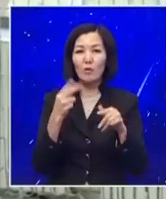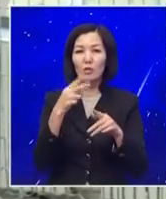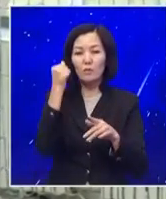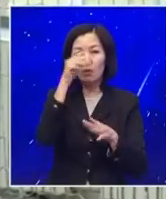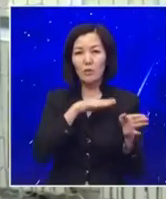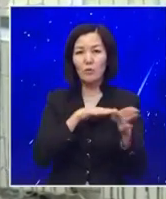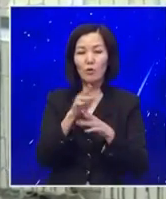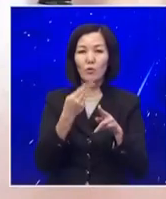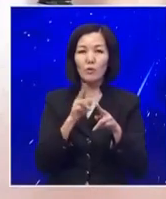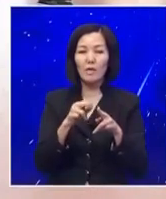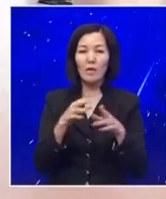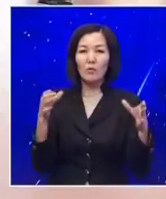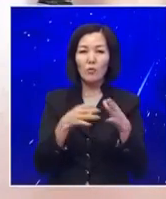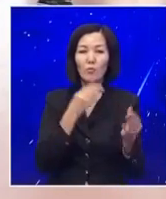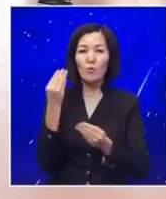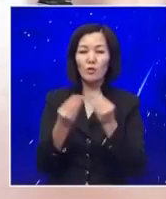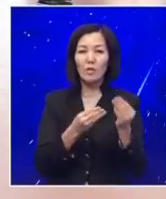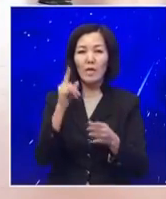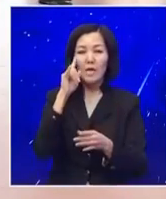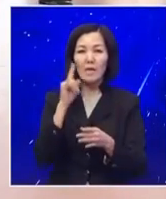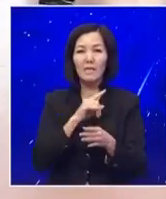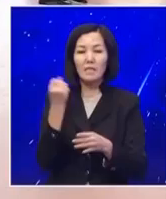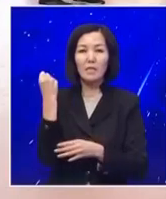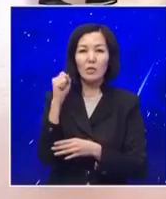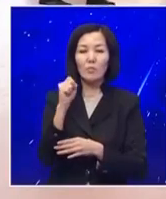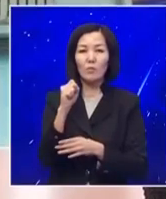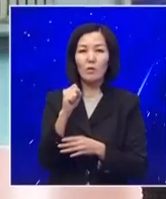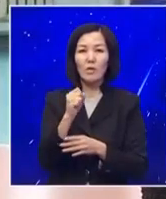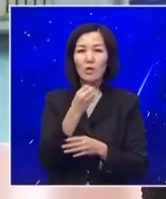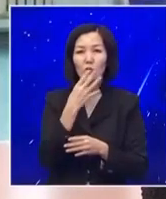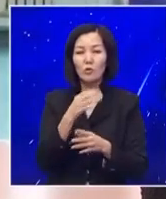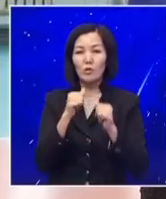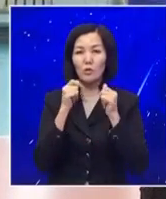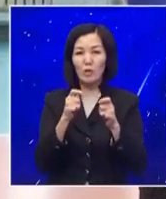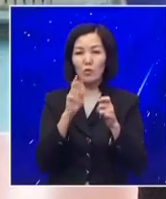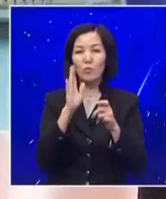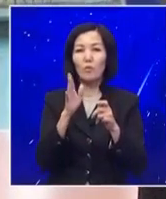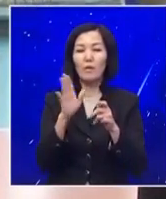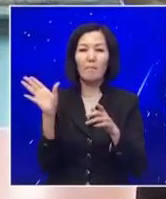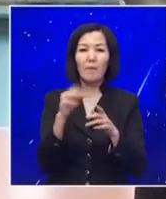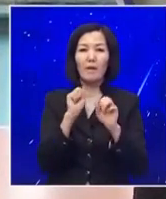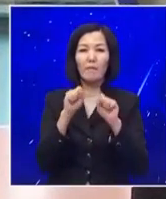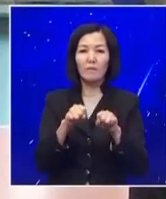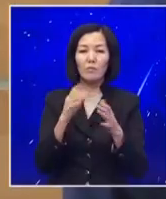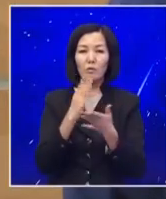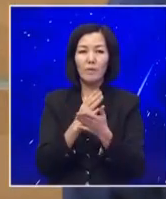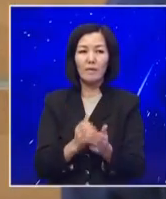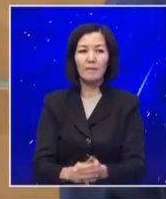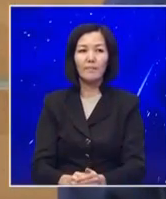толады. Осыған байланысты клуб ойыншылары ел чемпионы атанып, тамаша тарту жасауды көздеп отыр. Оған барлық мүмкіндік жасалған.